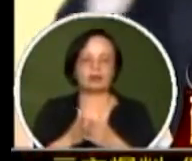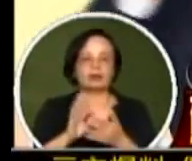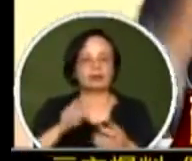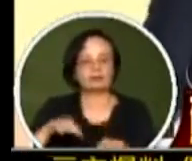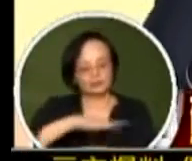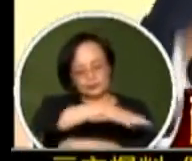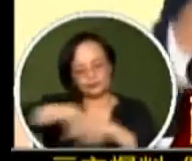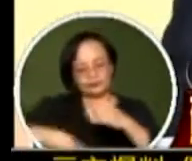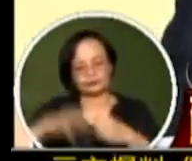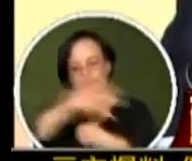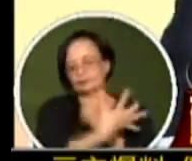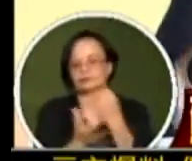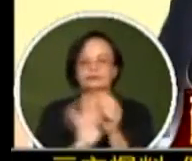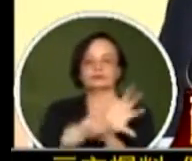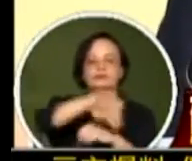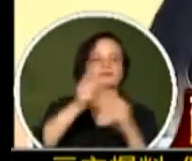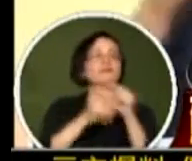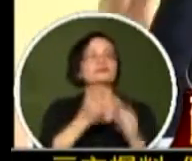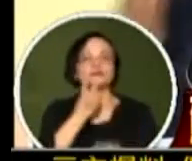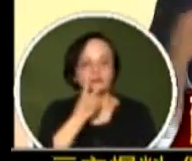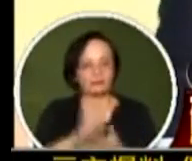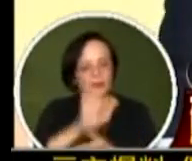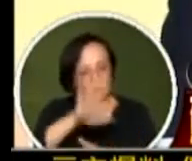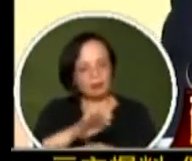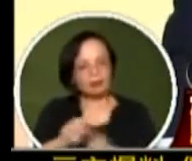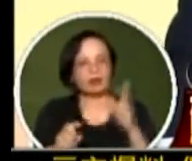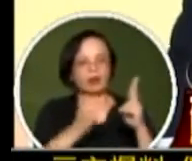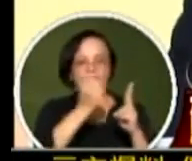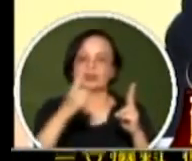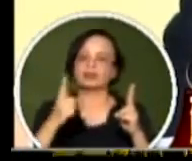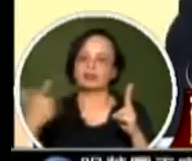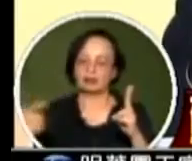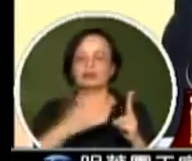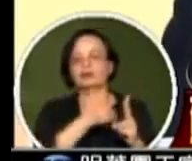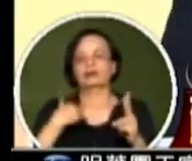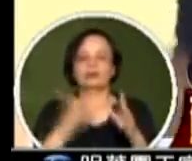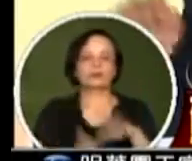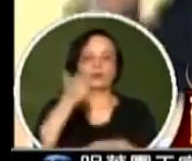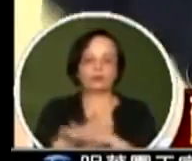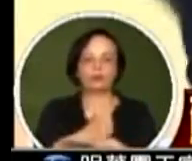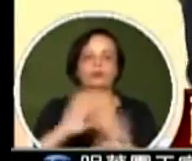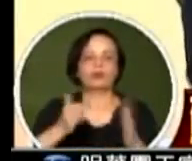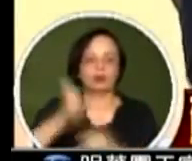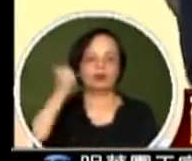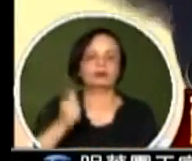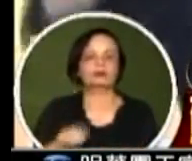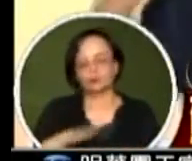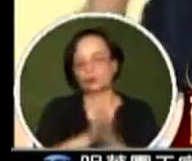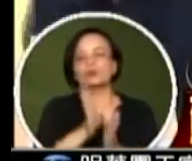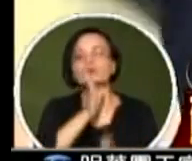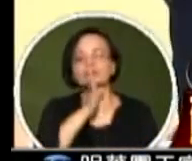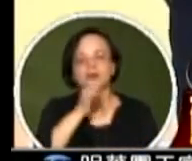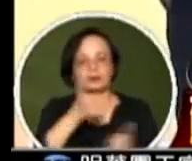倒转来中央执政，就会赢。所以这几项拢是民进党爱做的代志，政策面爱